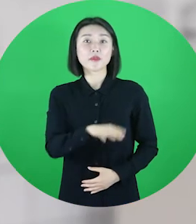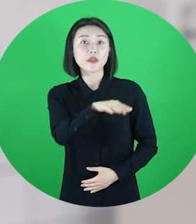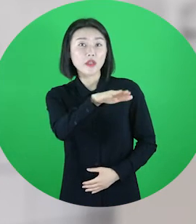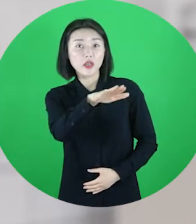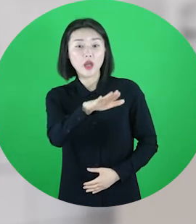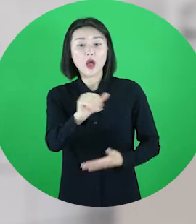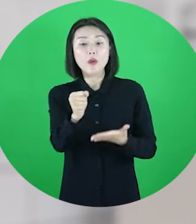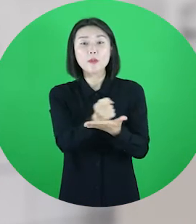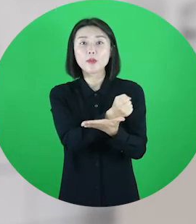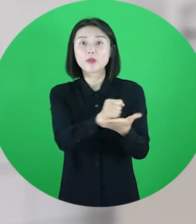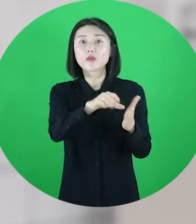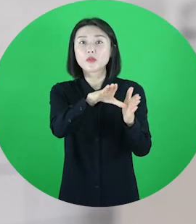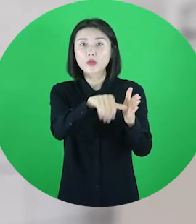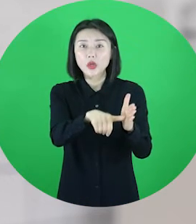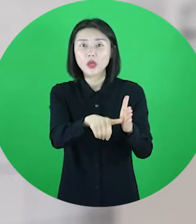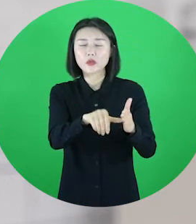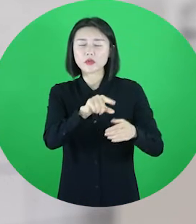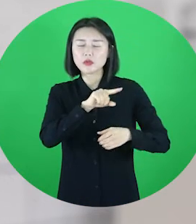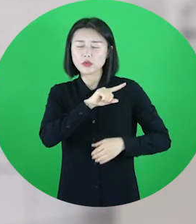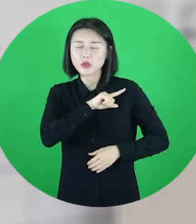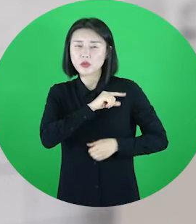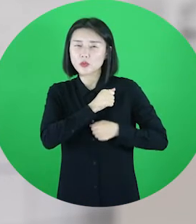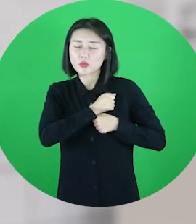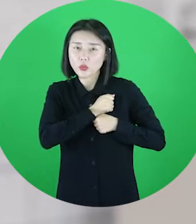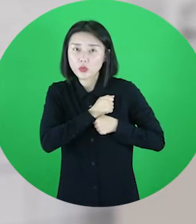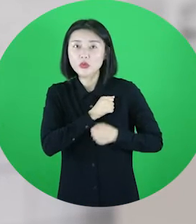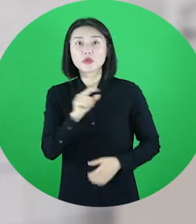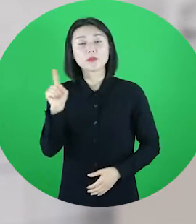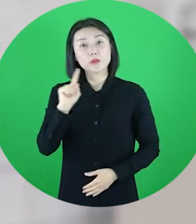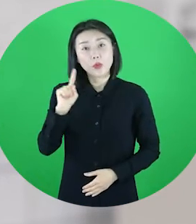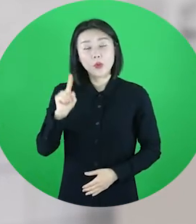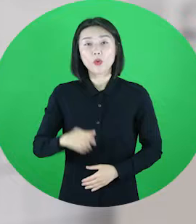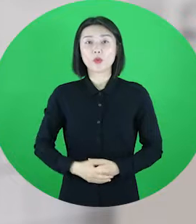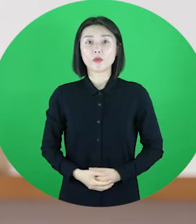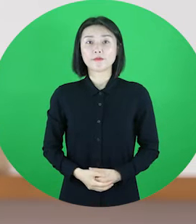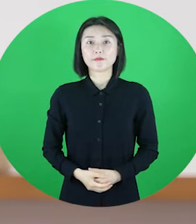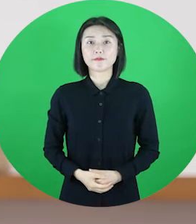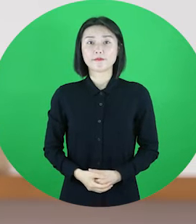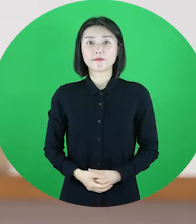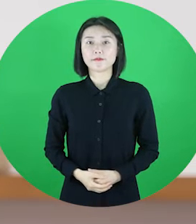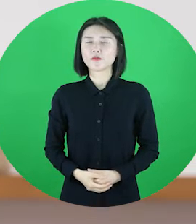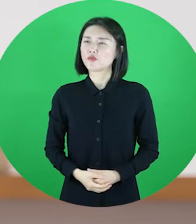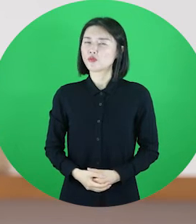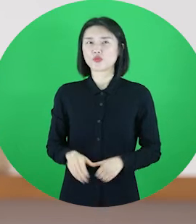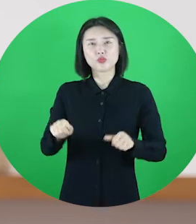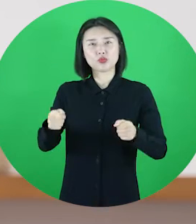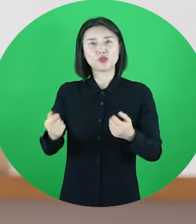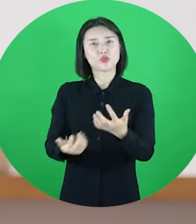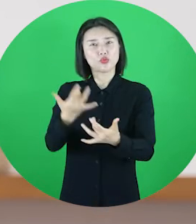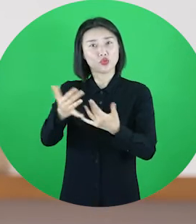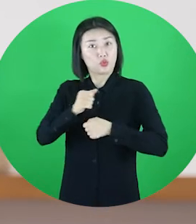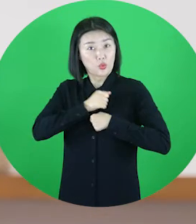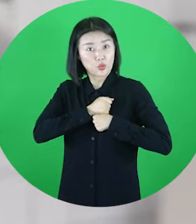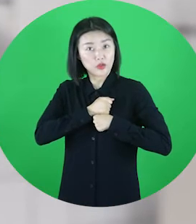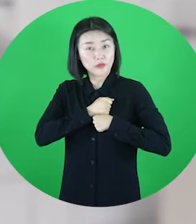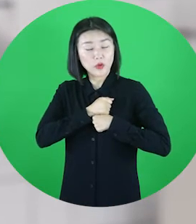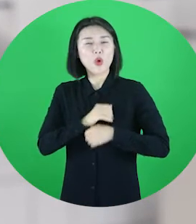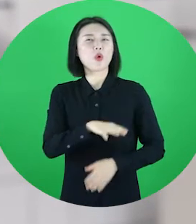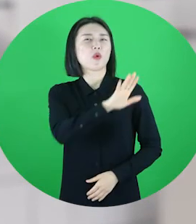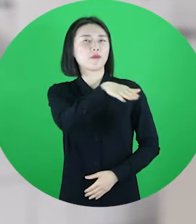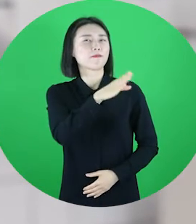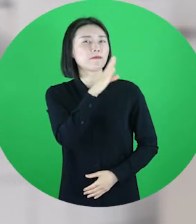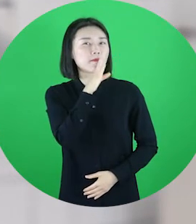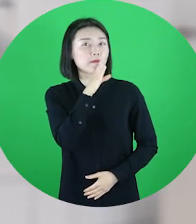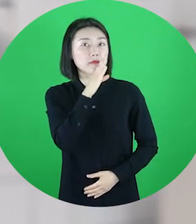우리 볶음 요리 할 때 가장 중요한 점이 있어요. 어떤 점이 중요할까요? 불 조심해야 되지 않을까? 맞아요.